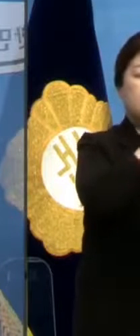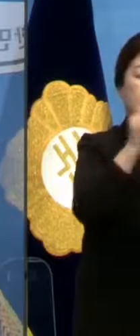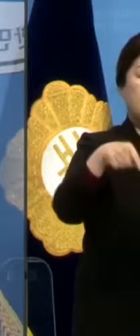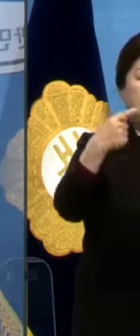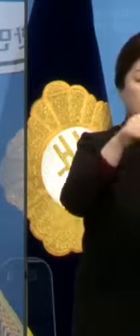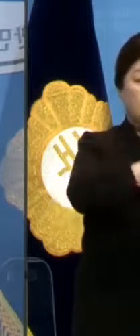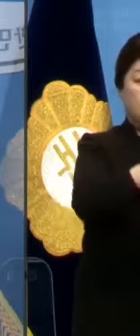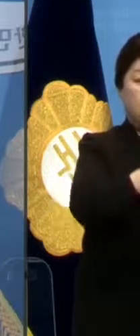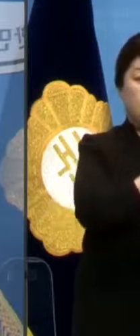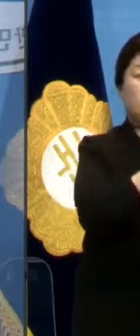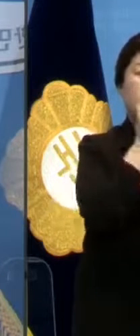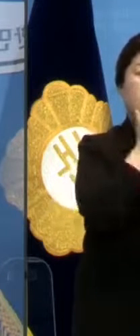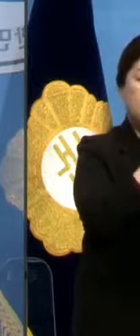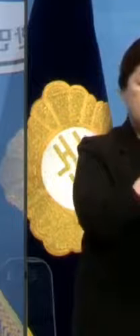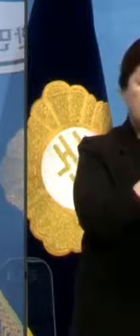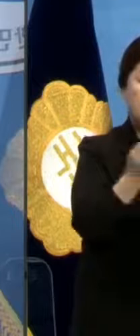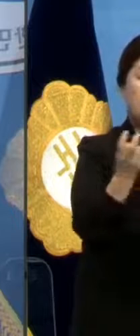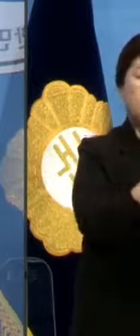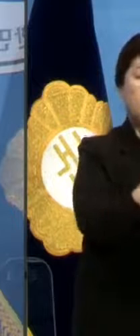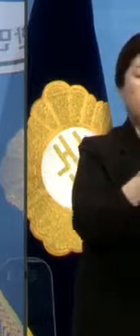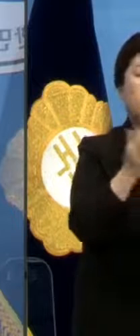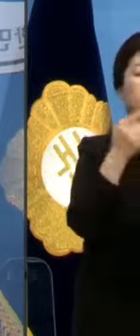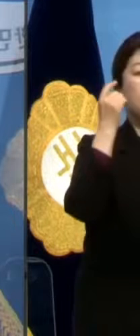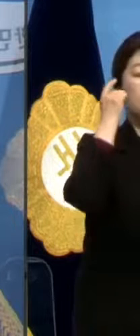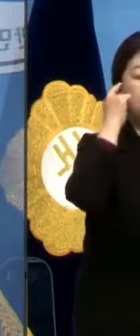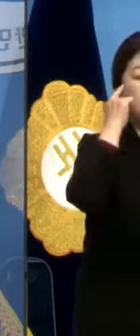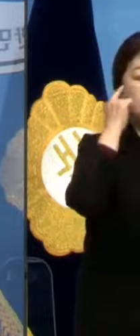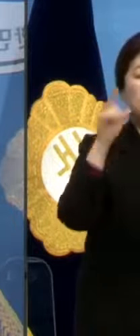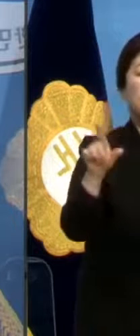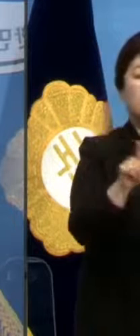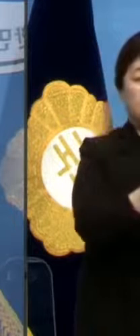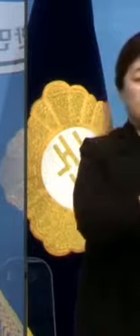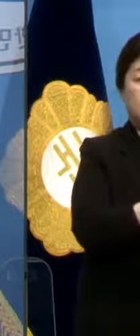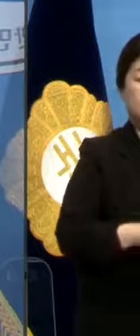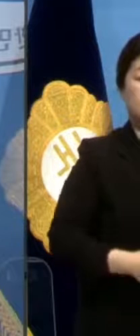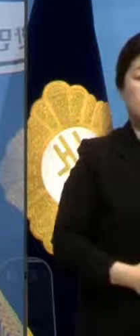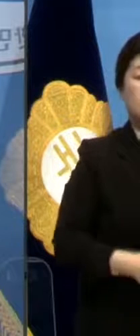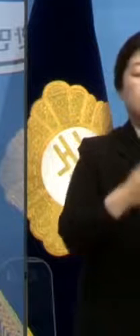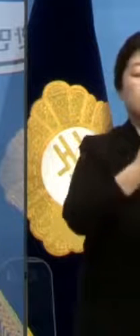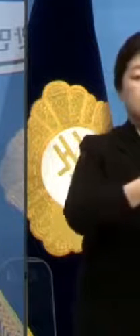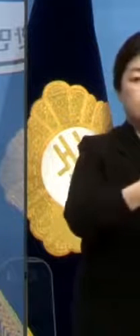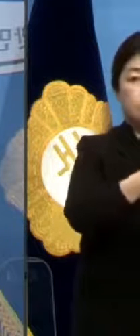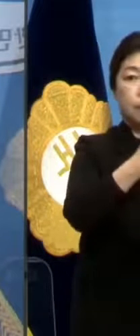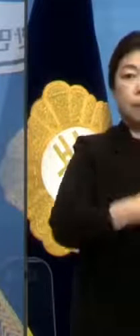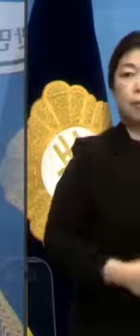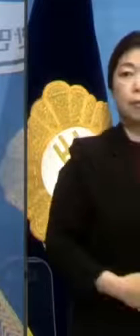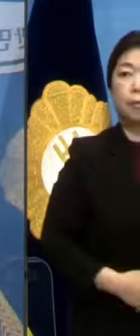대선에서 승리하는 길로 가야 된다고 저는 믿습니다. 고맙습니다.